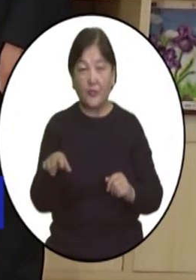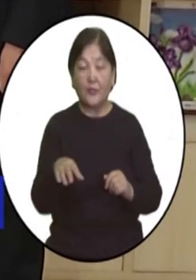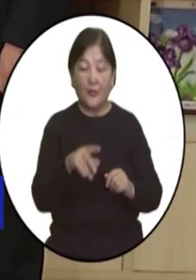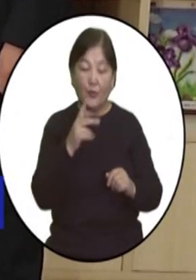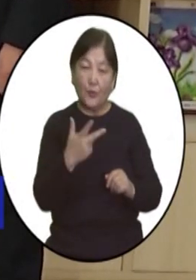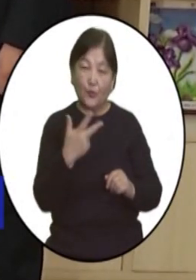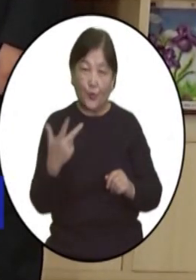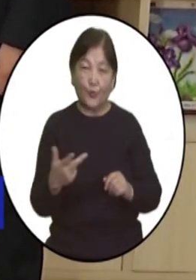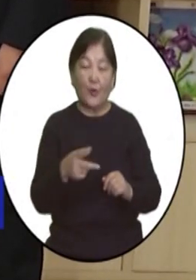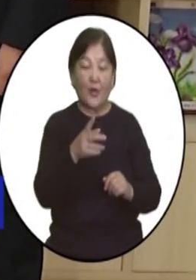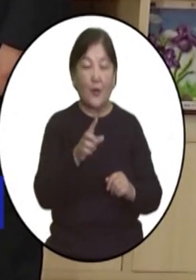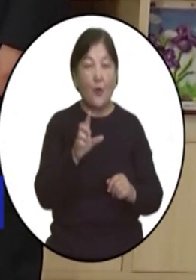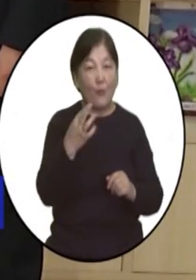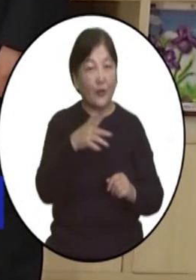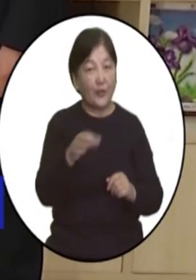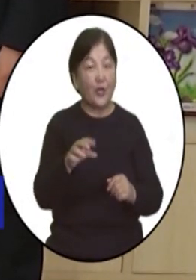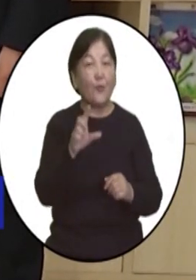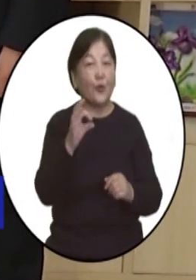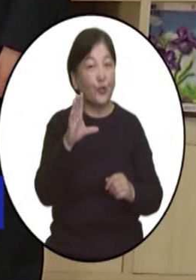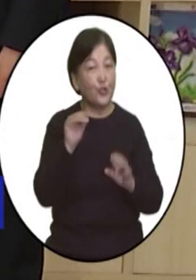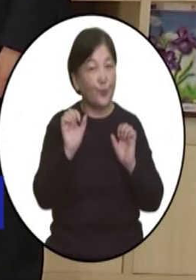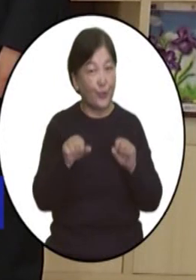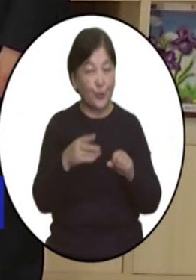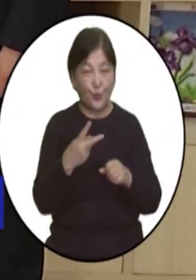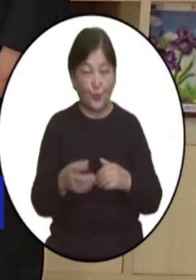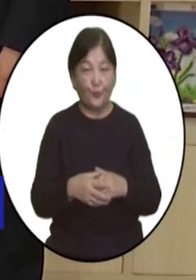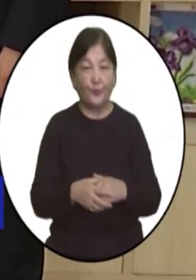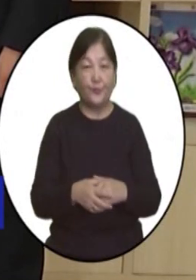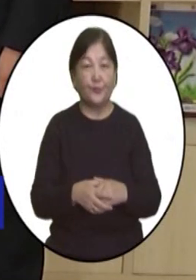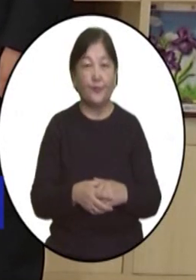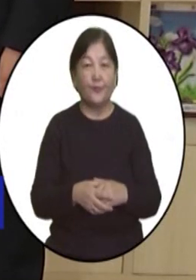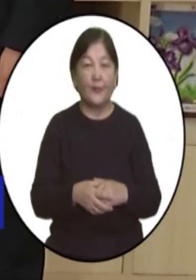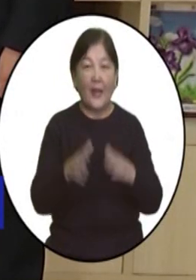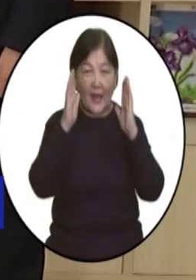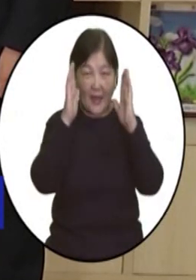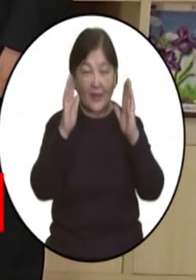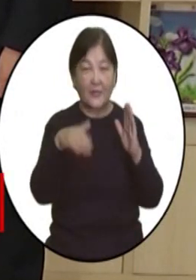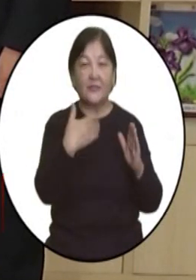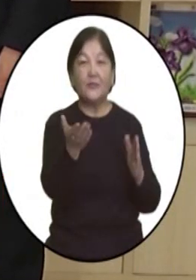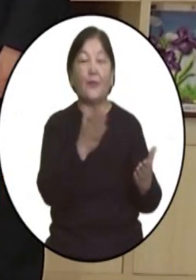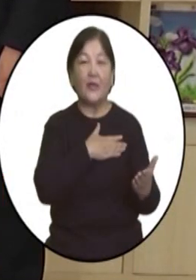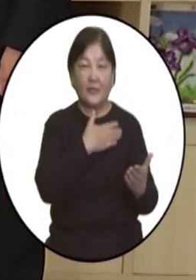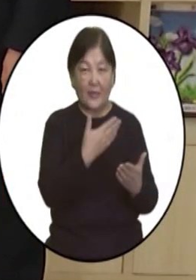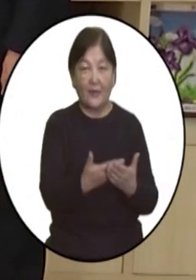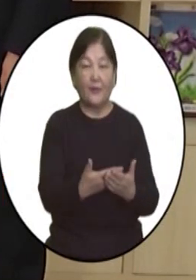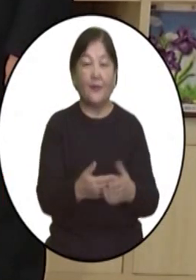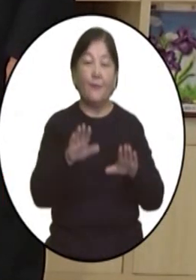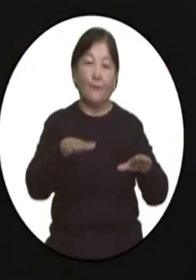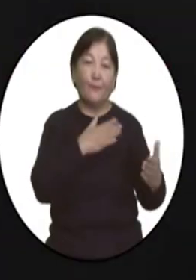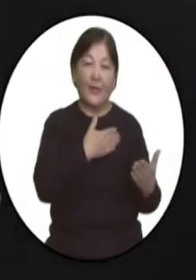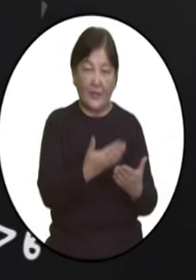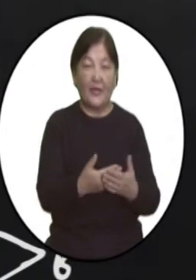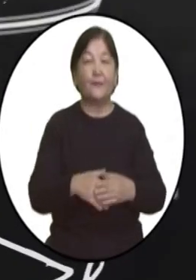ажиллах нь тохиромжтой юм аа. За ингээд анхаарал хандуулсанд баярлалаа. Баярлалаа хүмүүс.